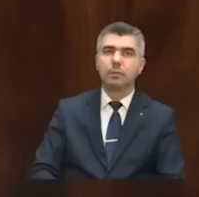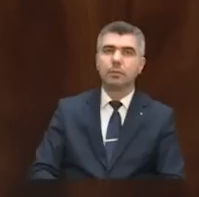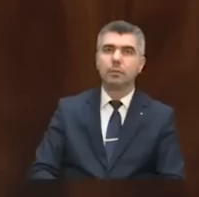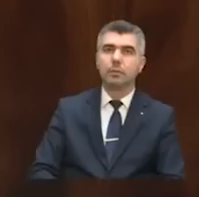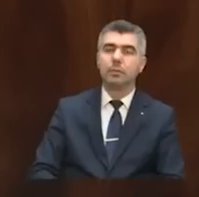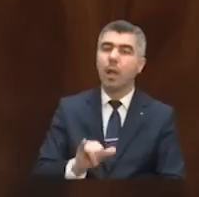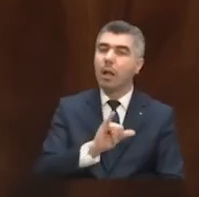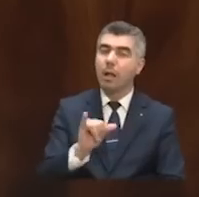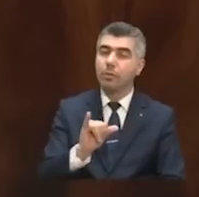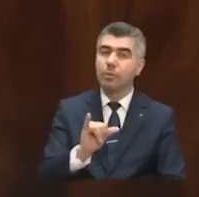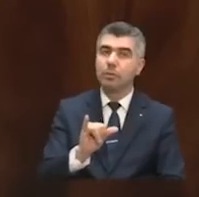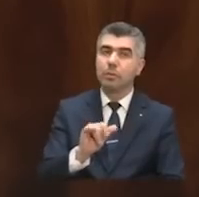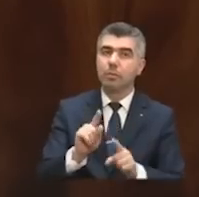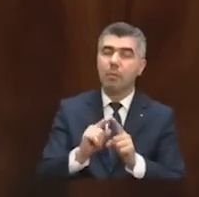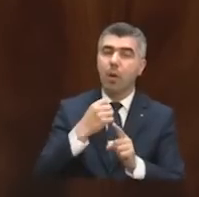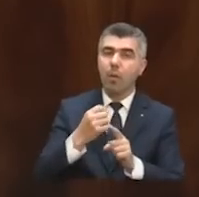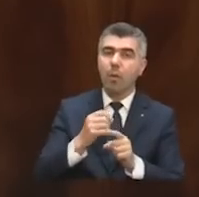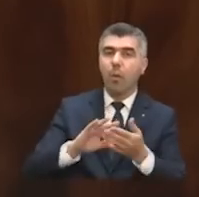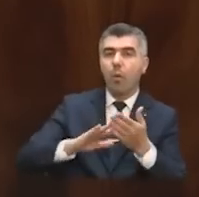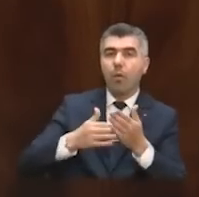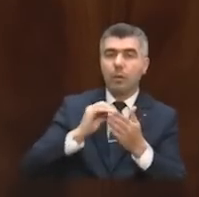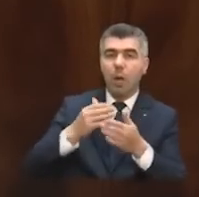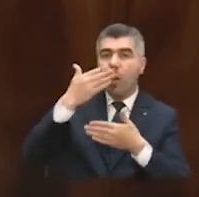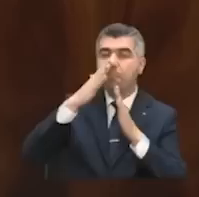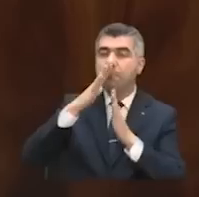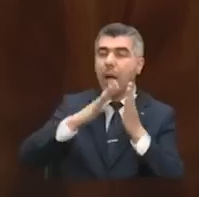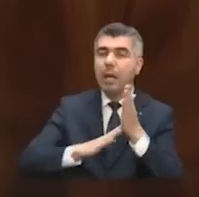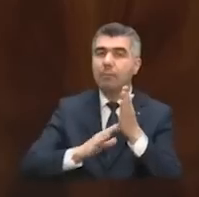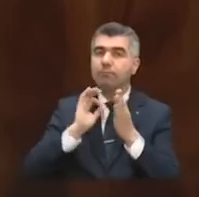ما تصلحش لأنه ما كتجاوبش مع لي بزوان ديال المغاربة.